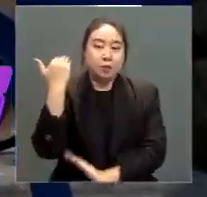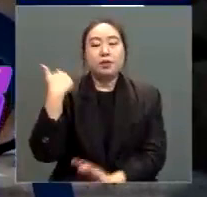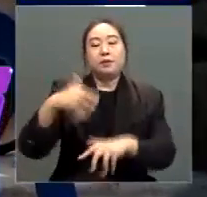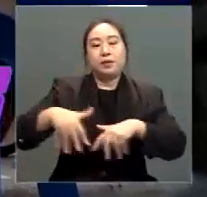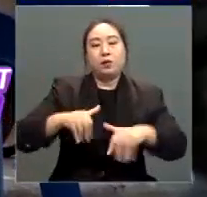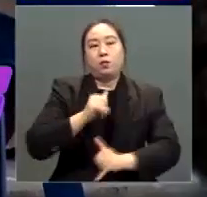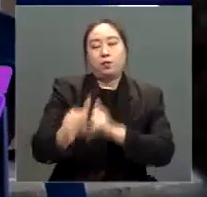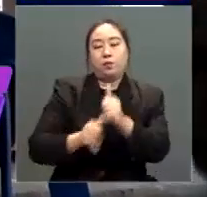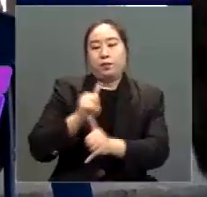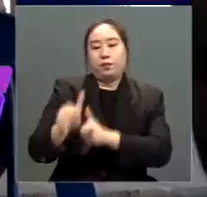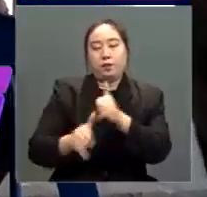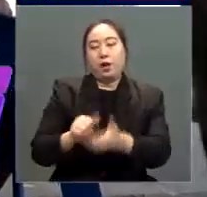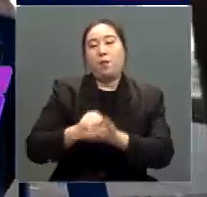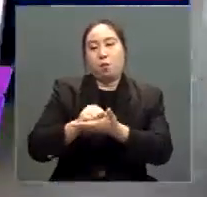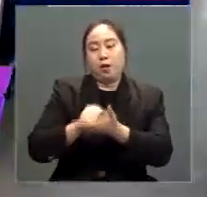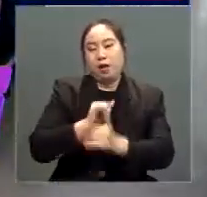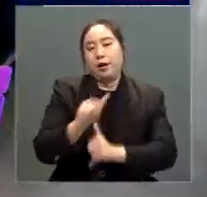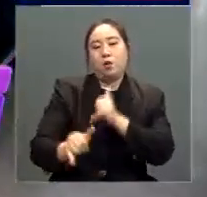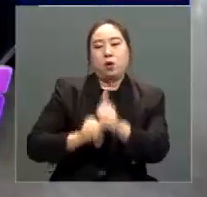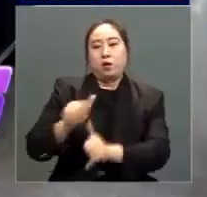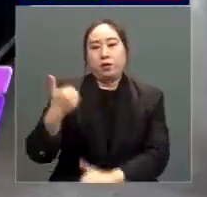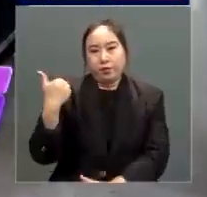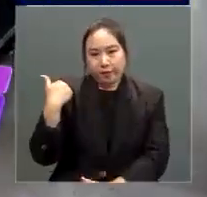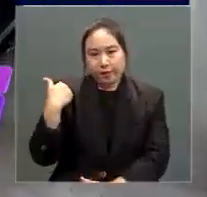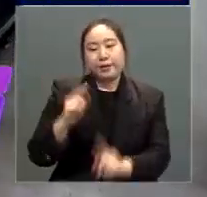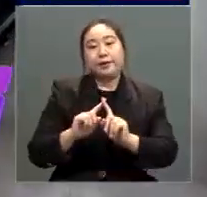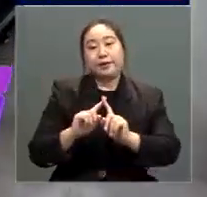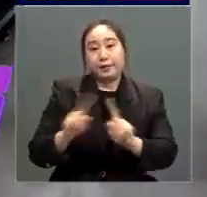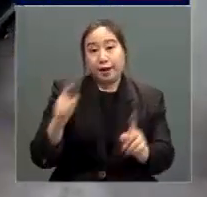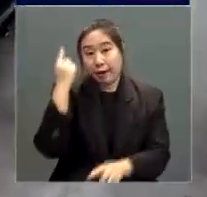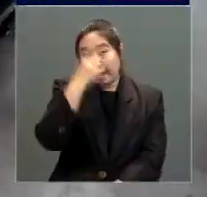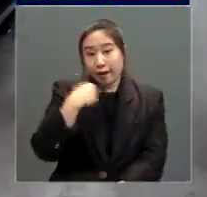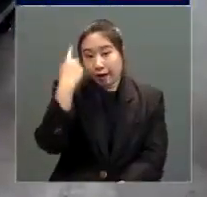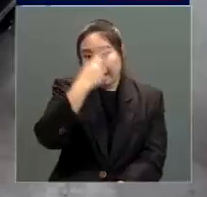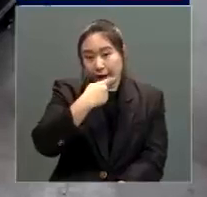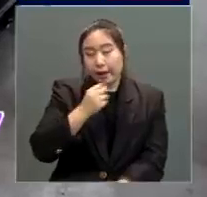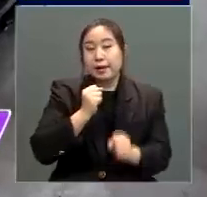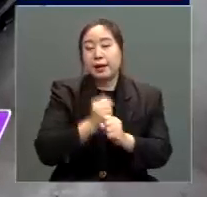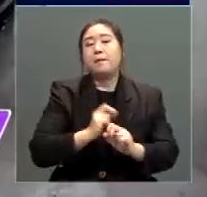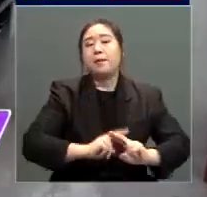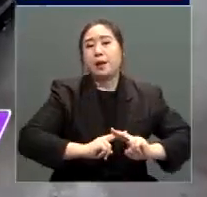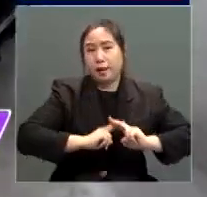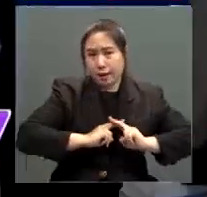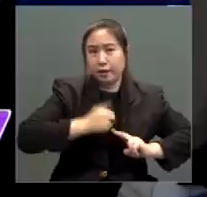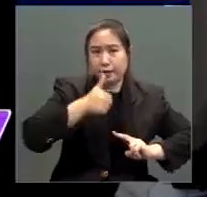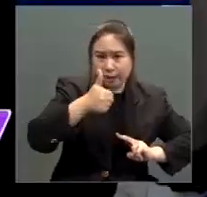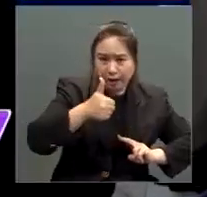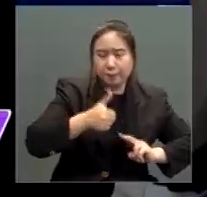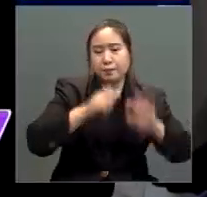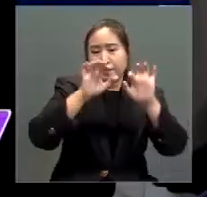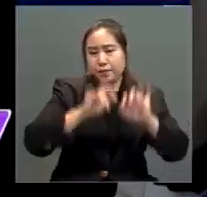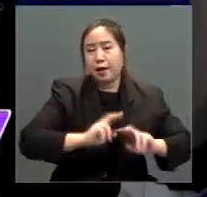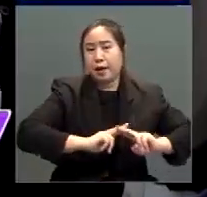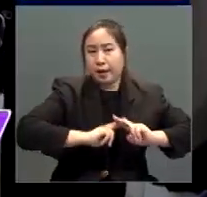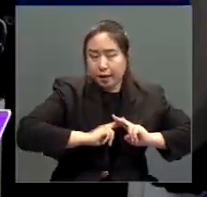ทยอยไปใช้บริการอย่างต่อเนื่องแต่ต้องย้ำแบบนี้นะคะว่าใครที่พอจะลงทะเบียนเองได้พอที่จะกรอกข้อมูลเองใ